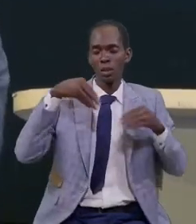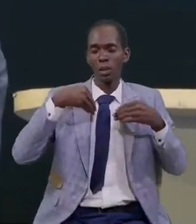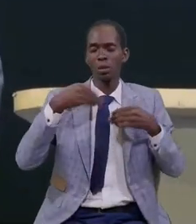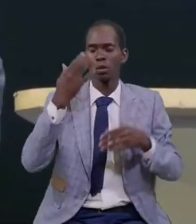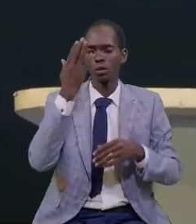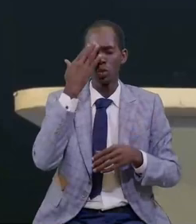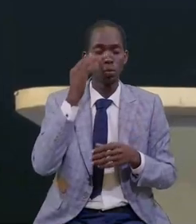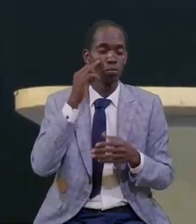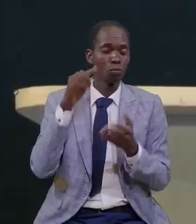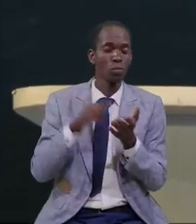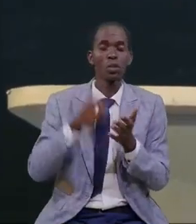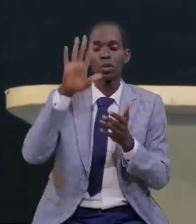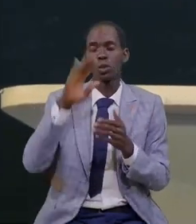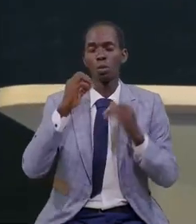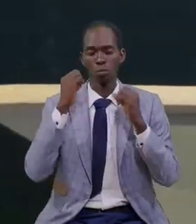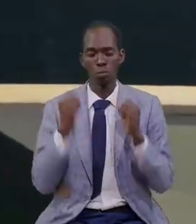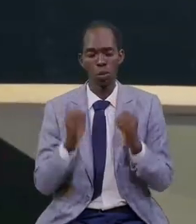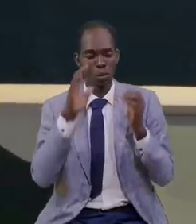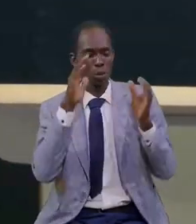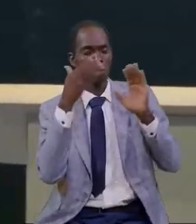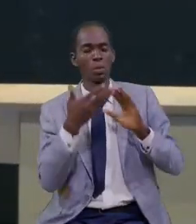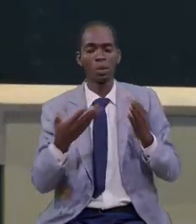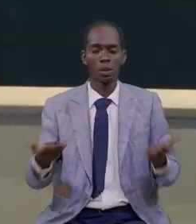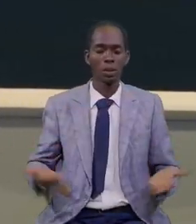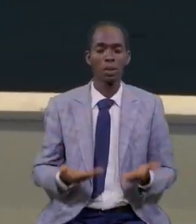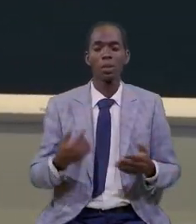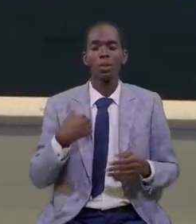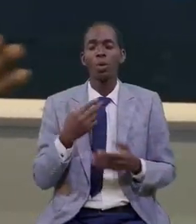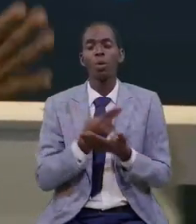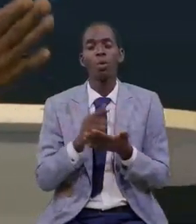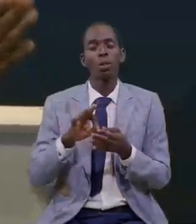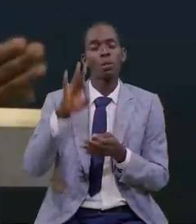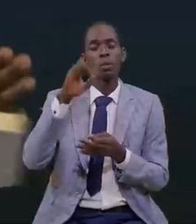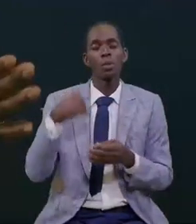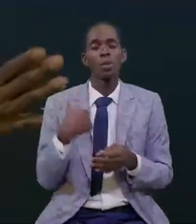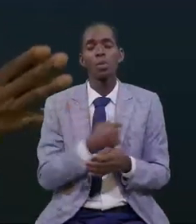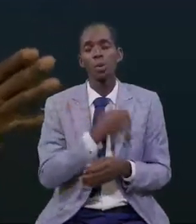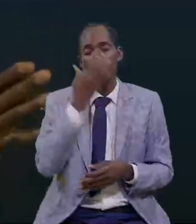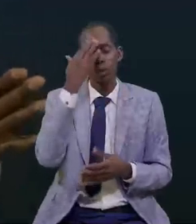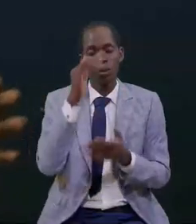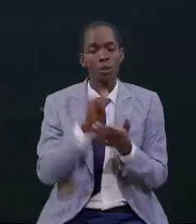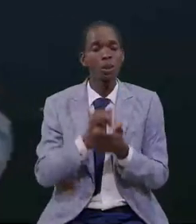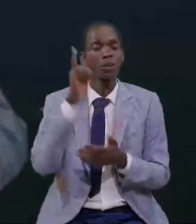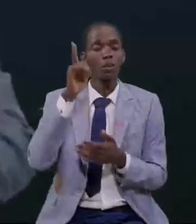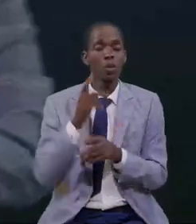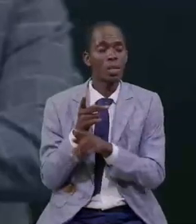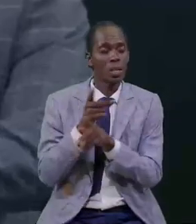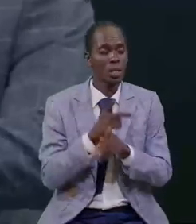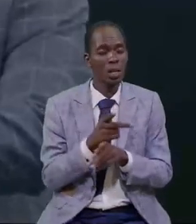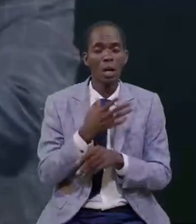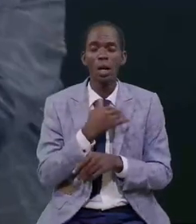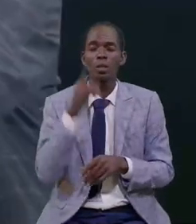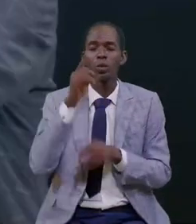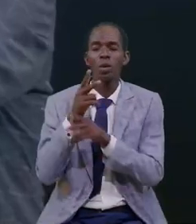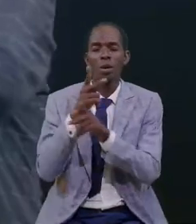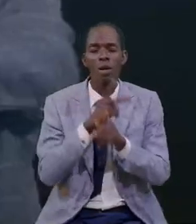puissance ta provision ici Saint-Esprit nous savons que tu es là et tu prends soin tu te